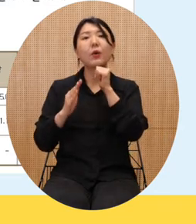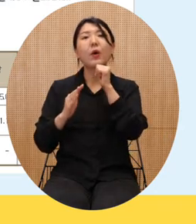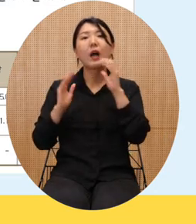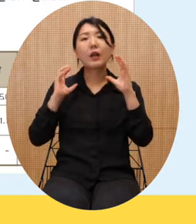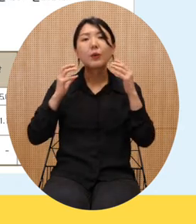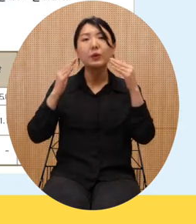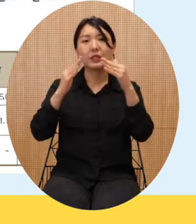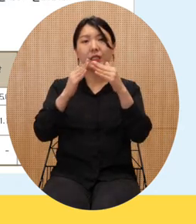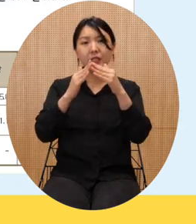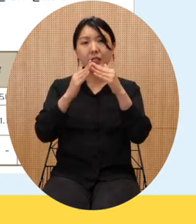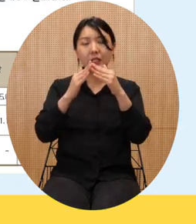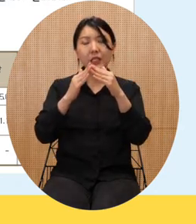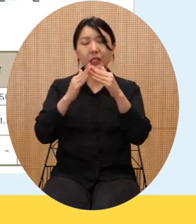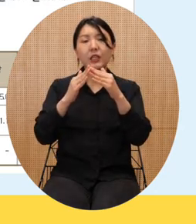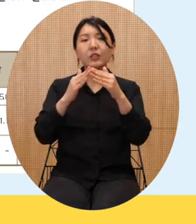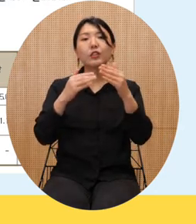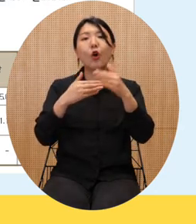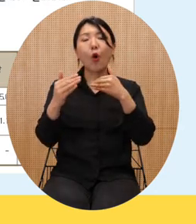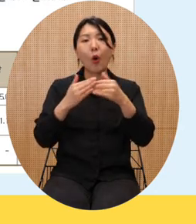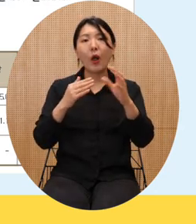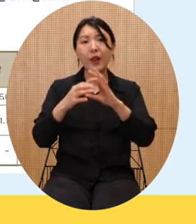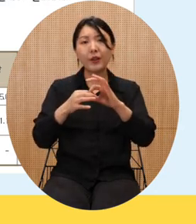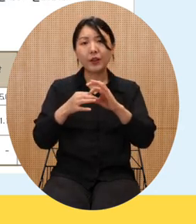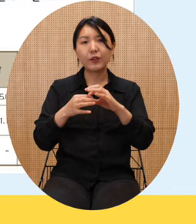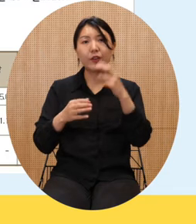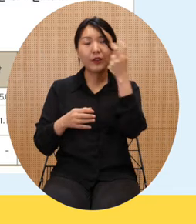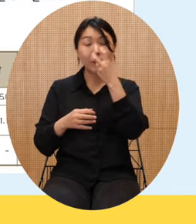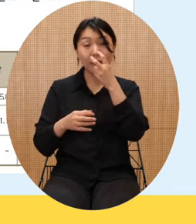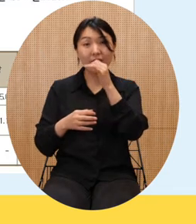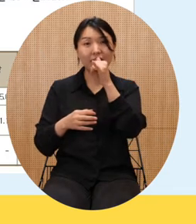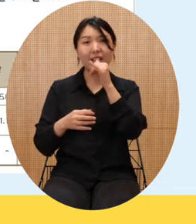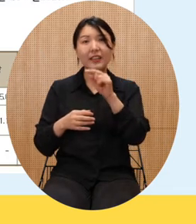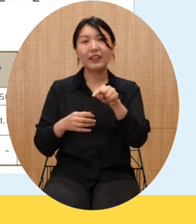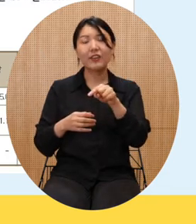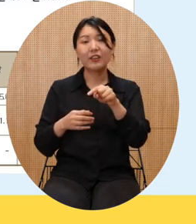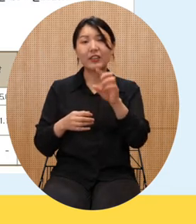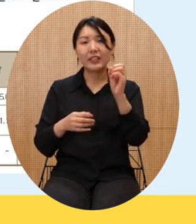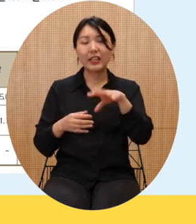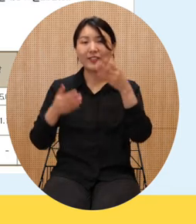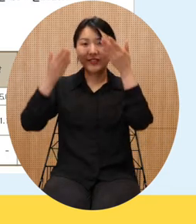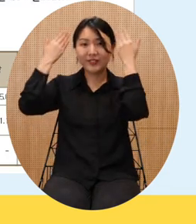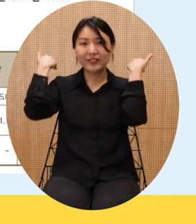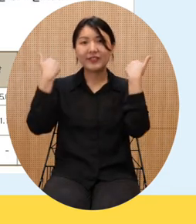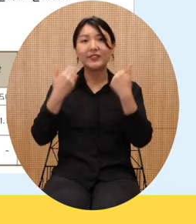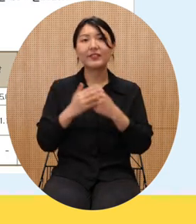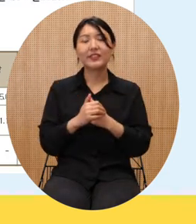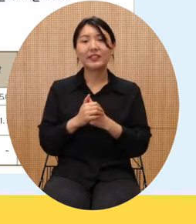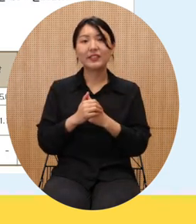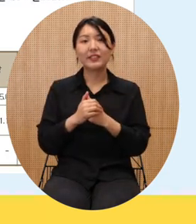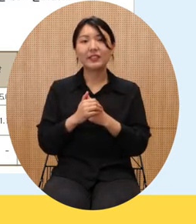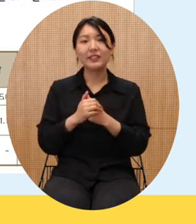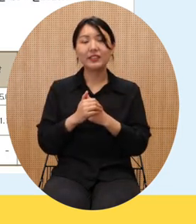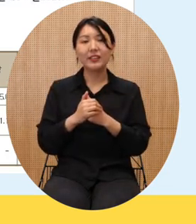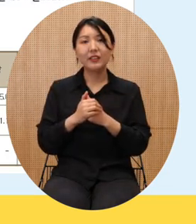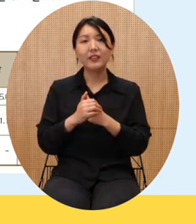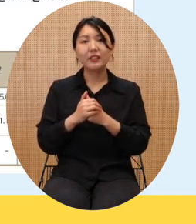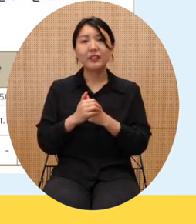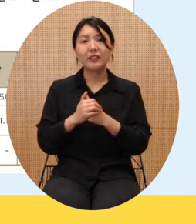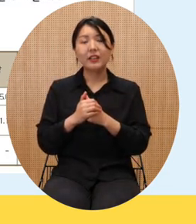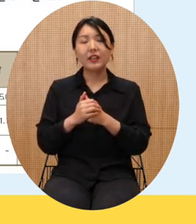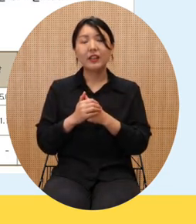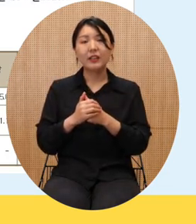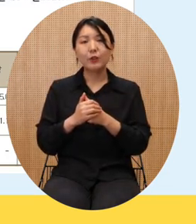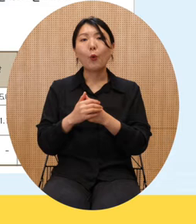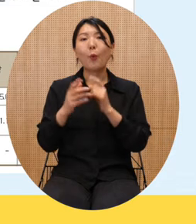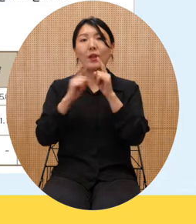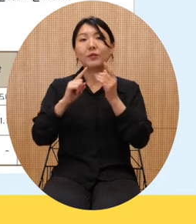나타났습니다. 예, 주거 빈곤 아동 가구의 주거 경험에 관해서 저희가 좀 살펴보긴 했는데 이 부분은 조금